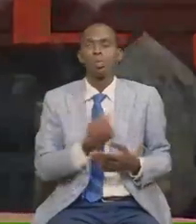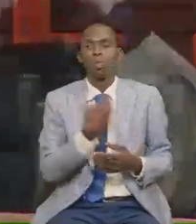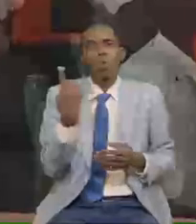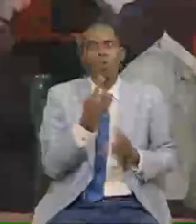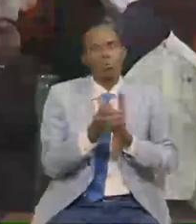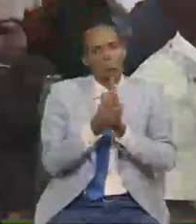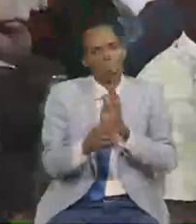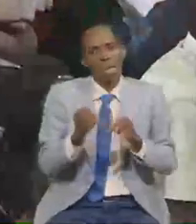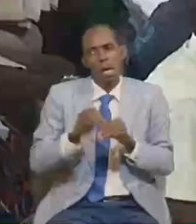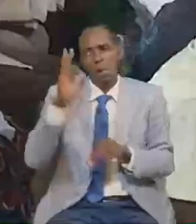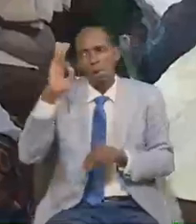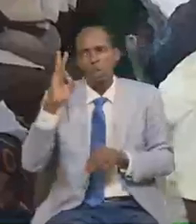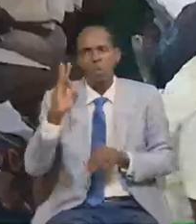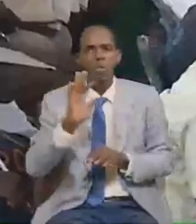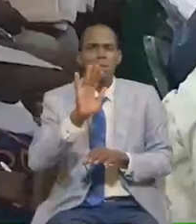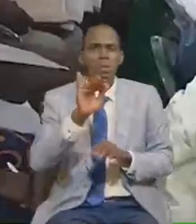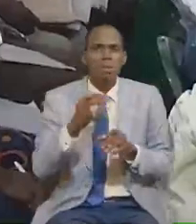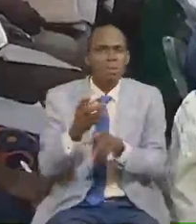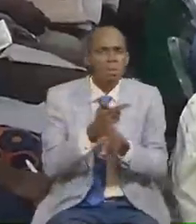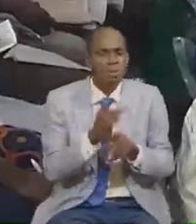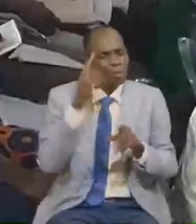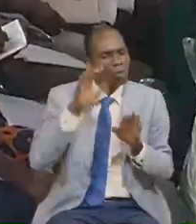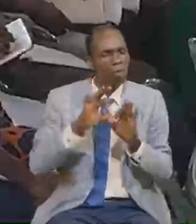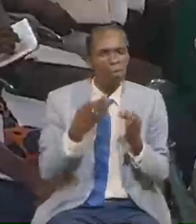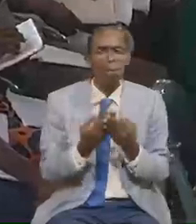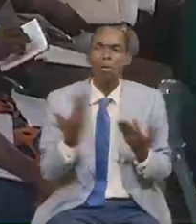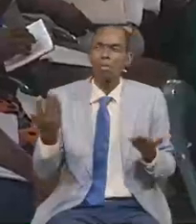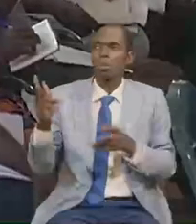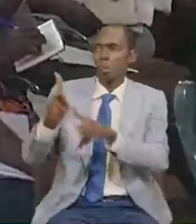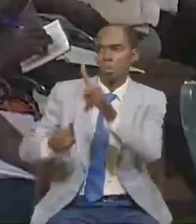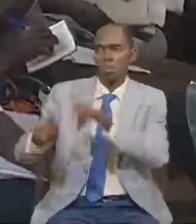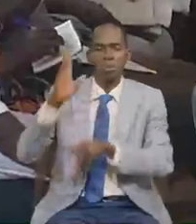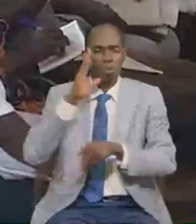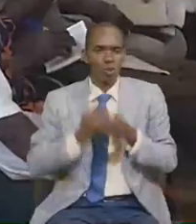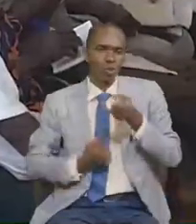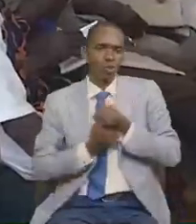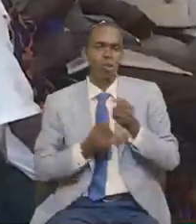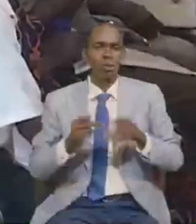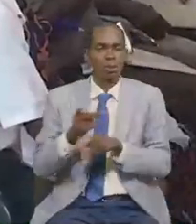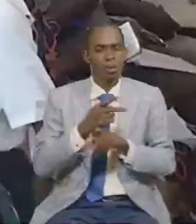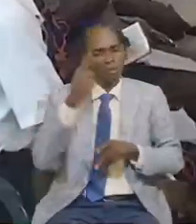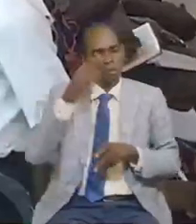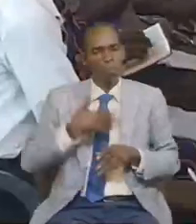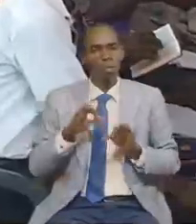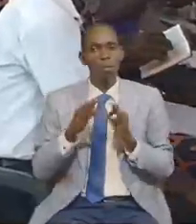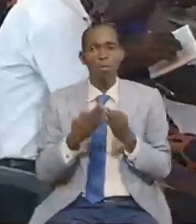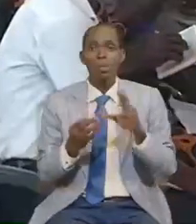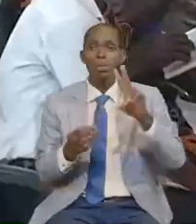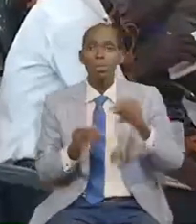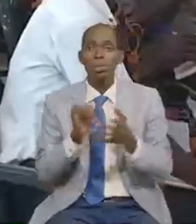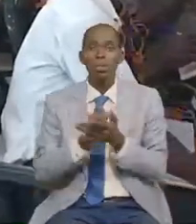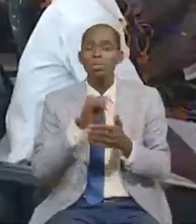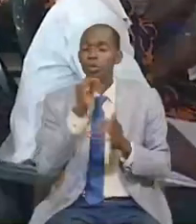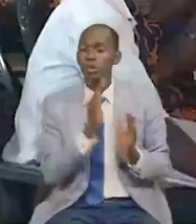famille. Les frères vont prendre soin de ma famille. » Ça, ce n'est pas le plan de Dieu. Le plan de Dieu, c'est que